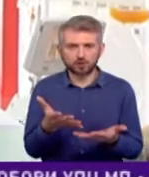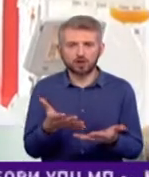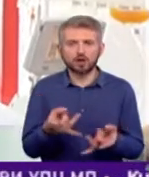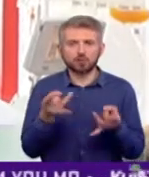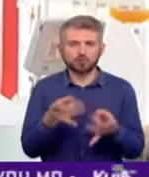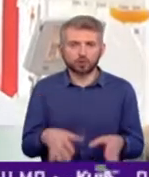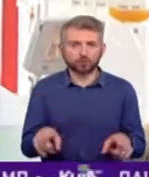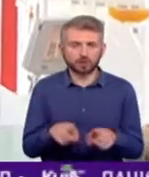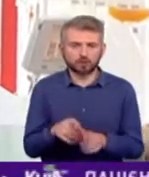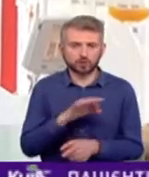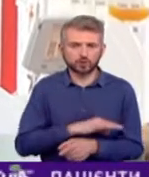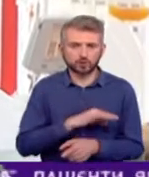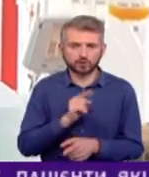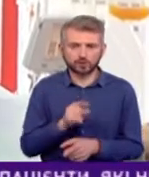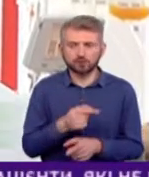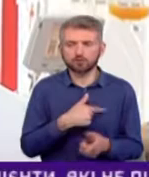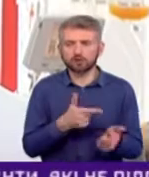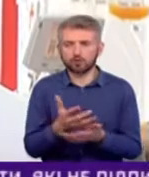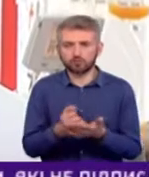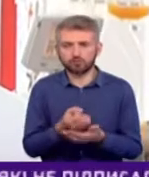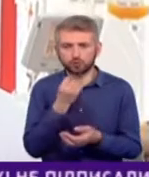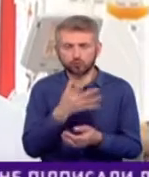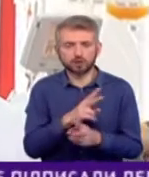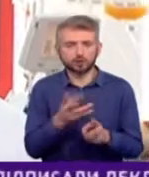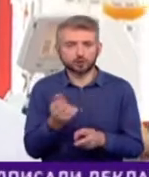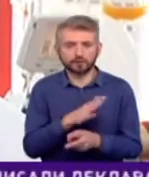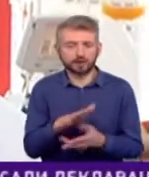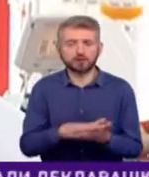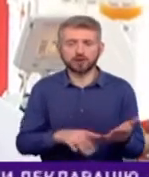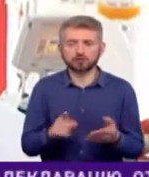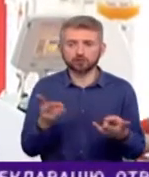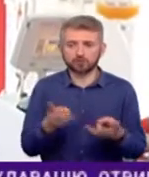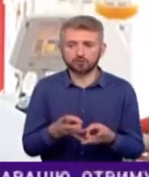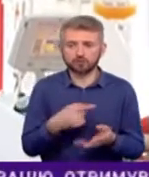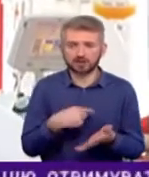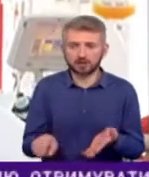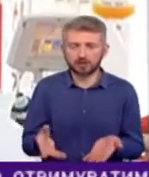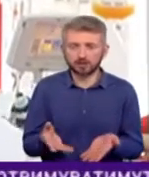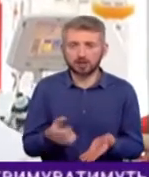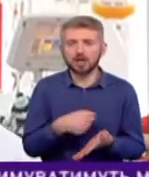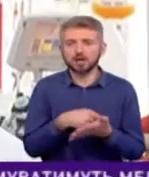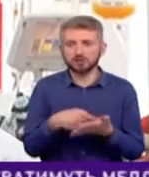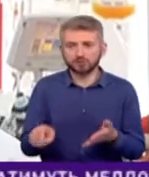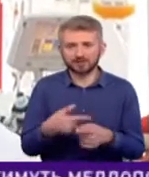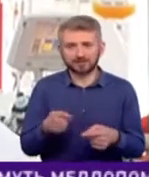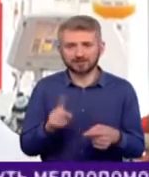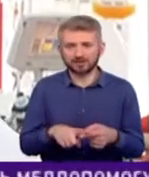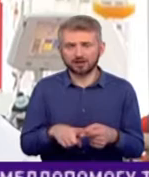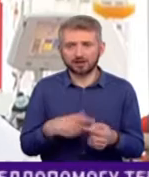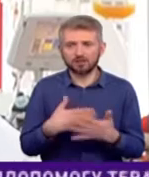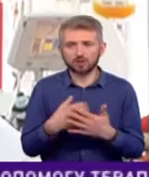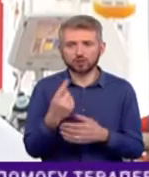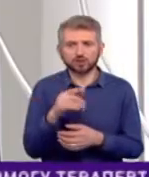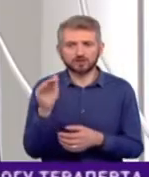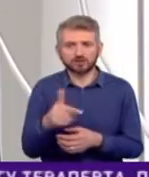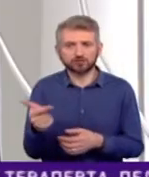просто так використовувати їх, ми заготовили добре, ніхто не взяв. Далі що? Його потрібно списати. Ну, а списаний – це біля 11